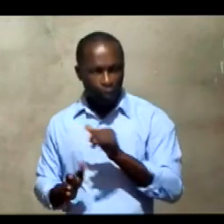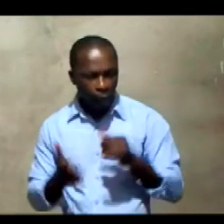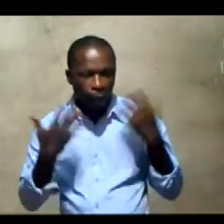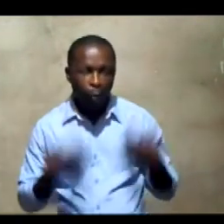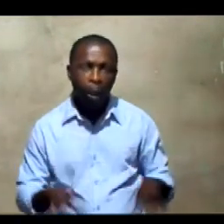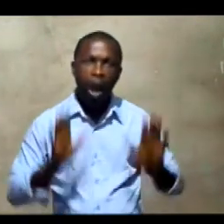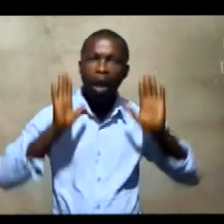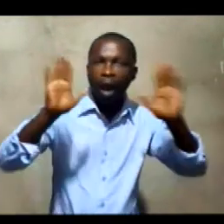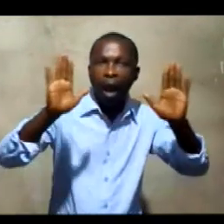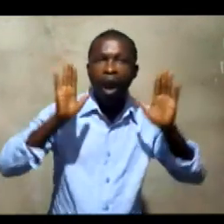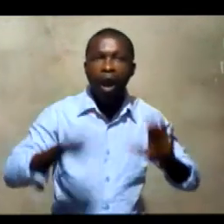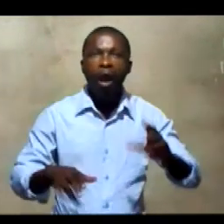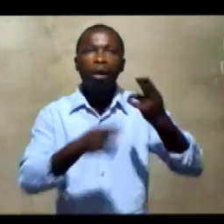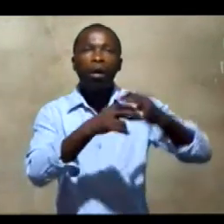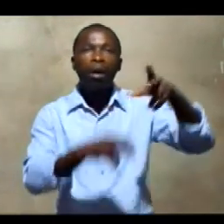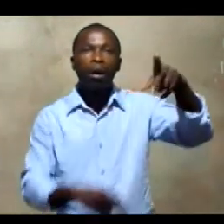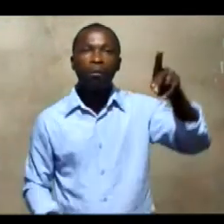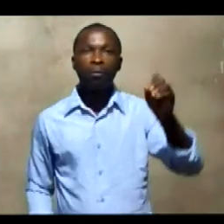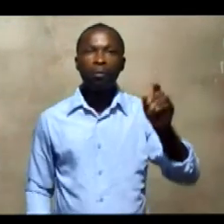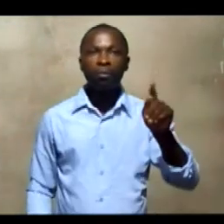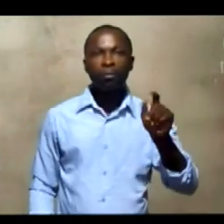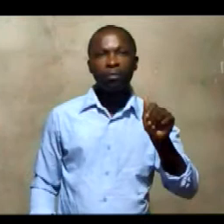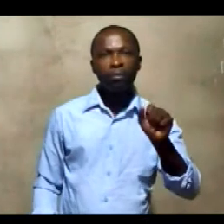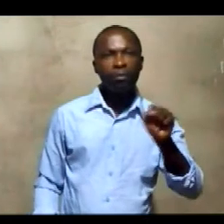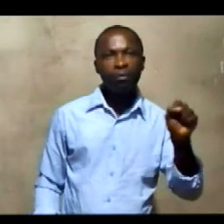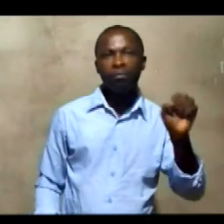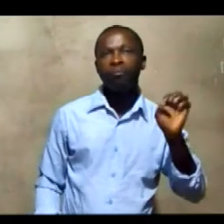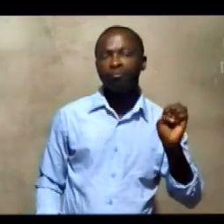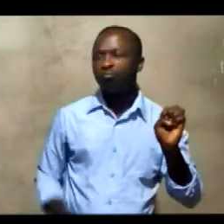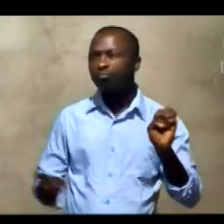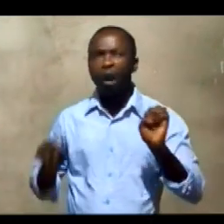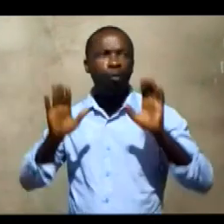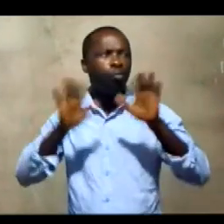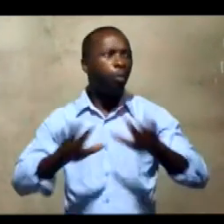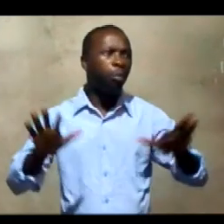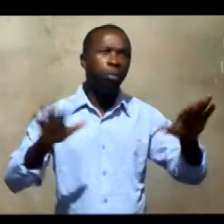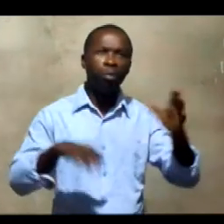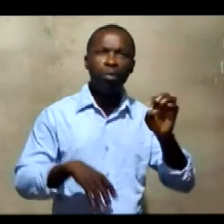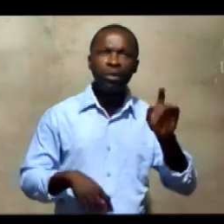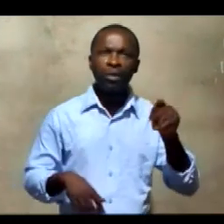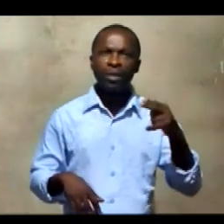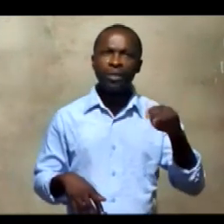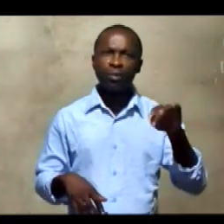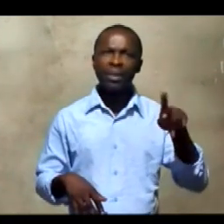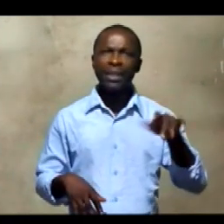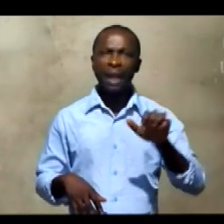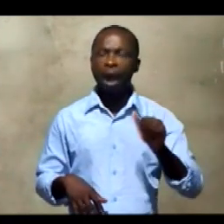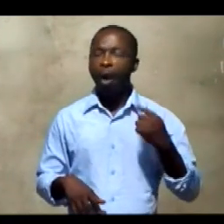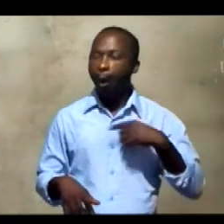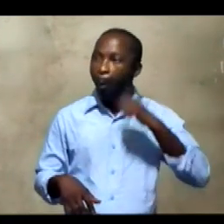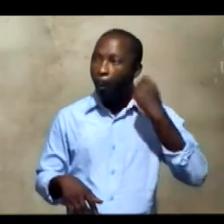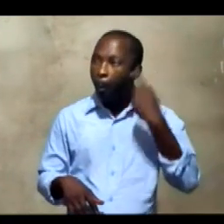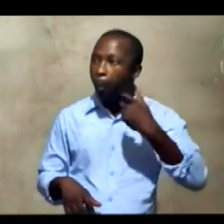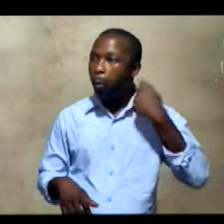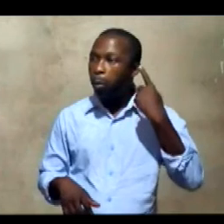rentabiliser ou améliorer ce secteur minier. Sans doute, il y aura des retombées économiques énormes dans ce secteur. Lors de la deuxième conférence éthiopienne